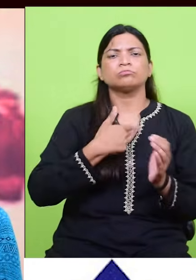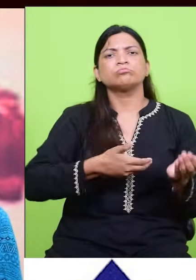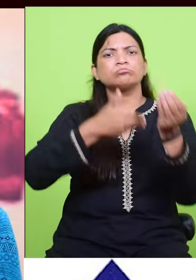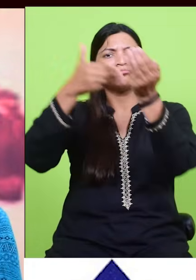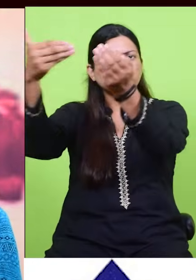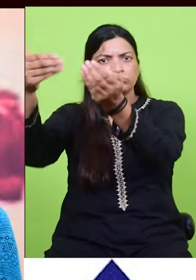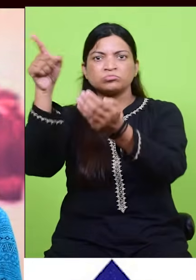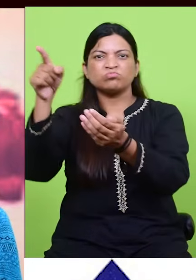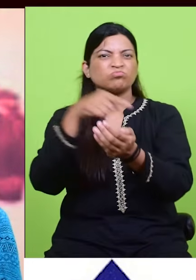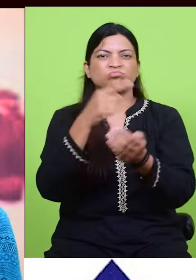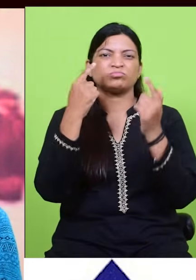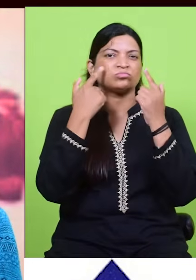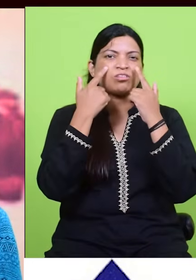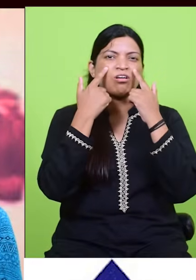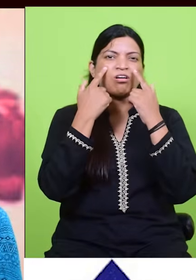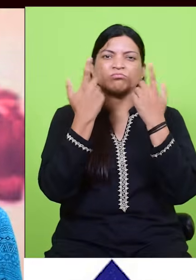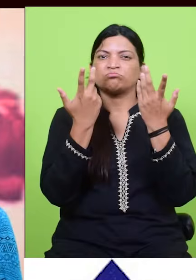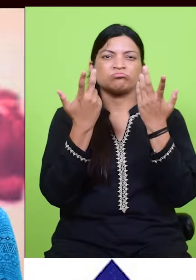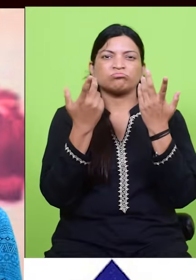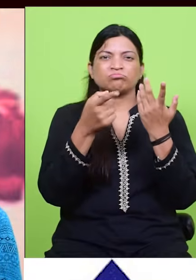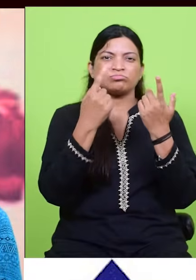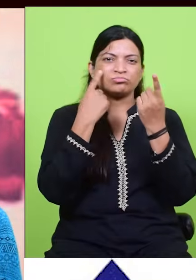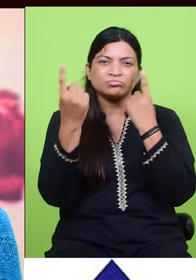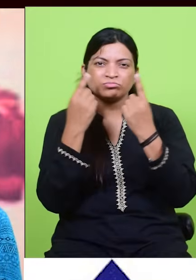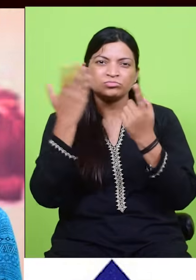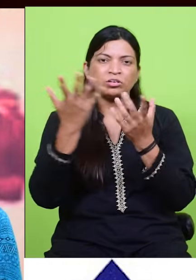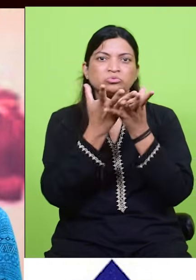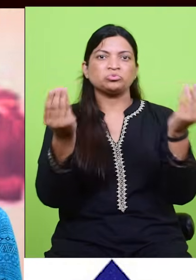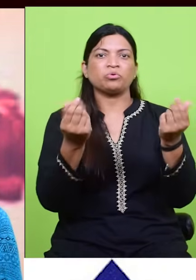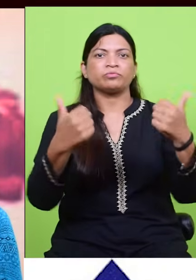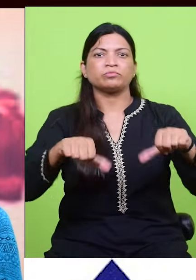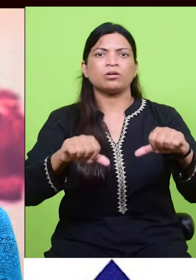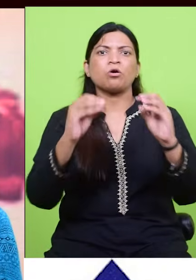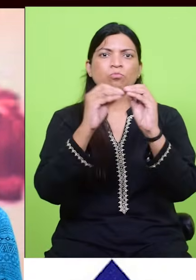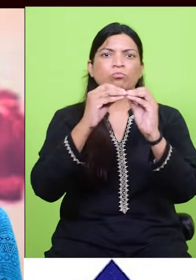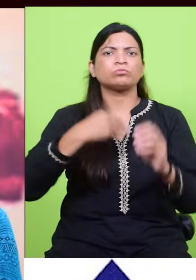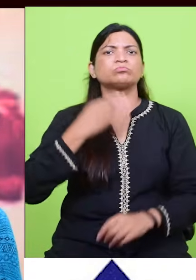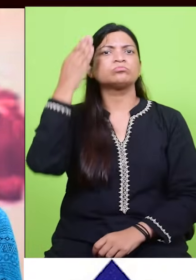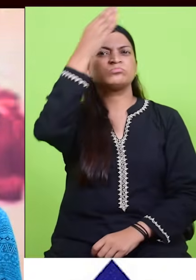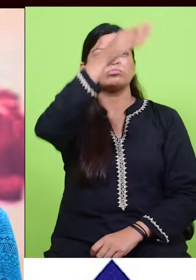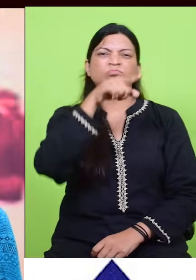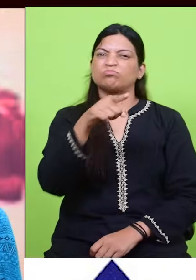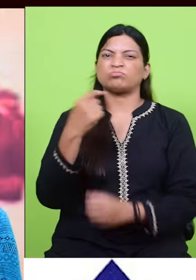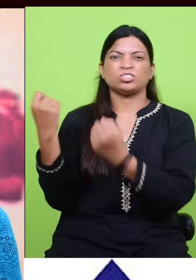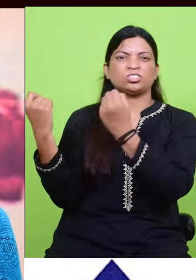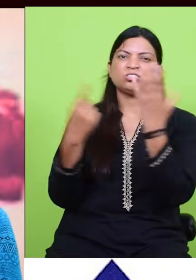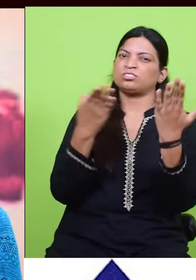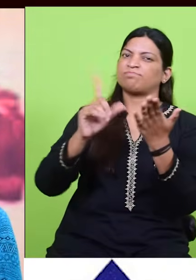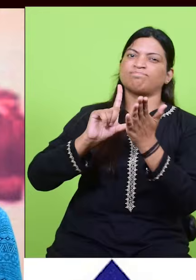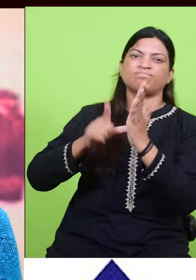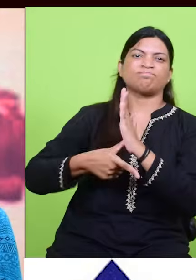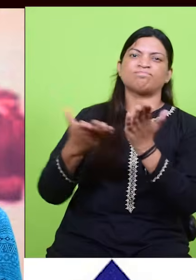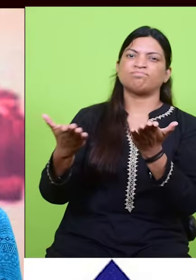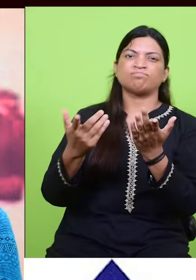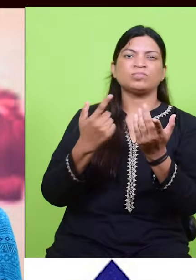महीने इलाज करा, तो उन्होंने बाद में बोल दिया कि इसका कोई इलाज नहीं है। फिर उन्होंने हमको बॉम्बे का एड्रेस दिया, वहाँ पे आई हॉस्पिटल है, उधर गए। वो